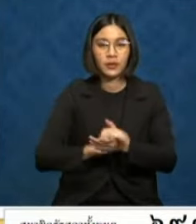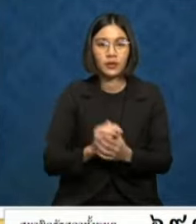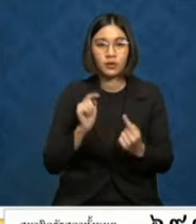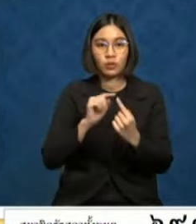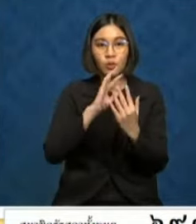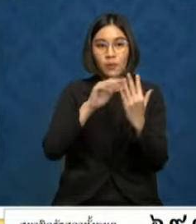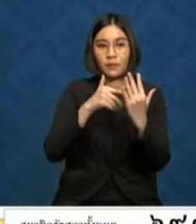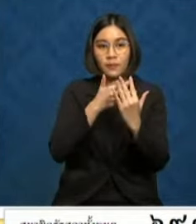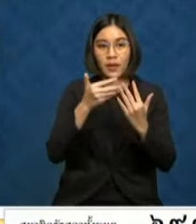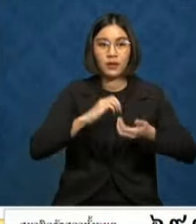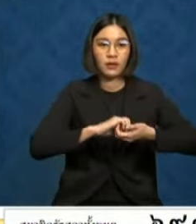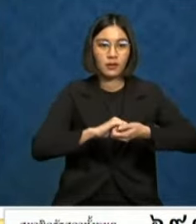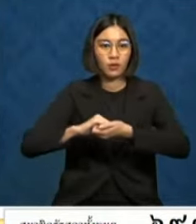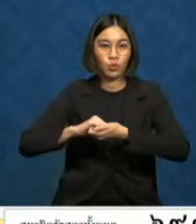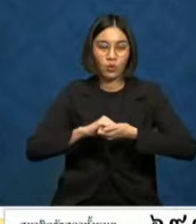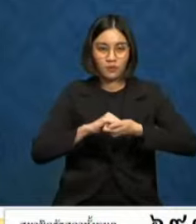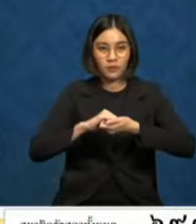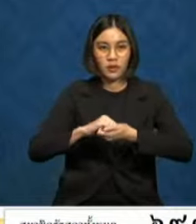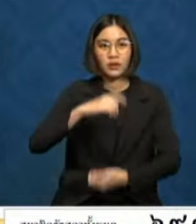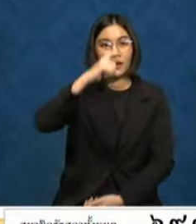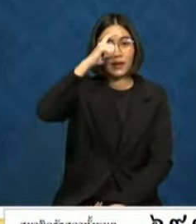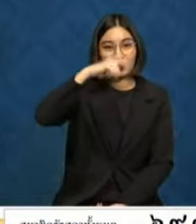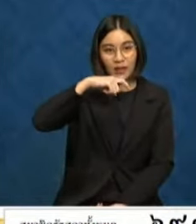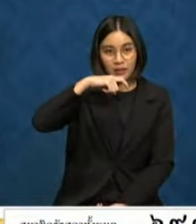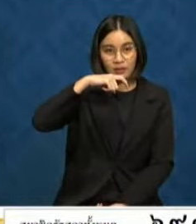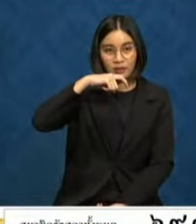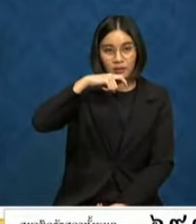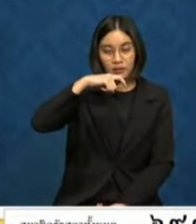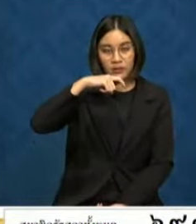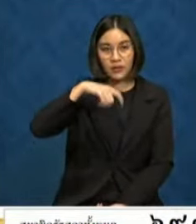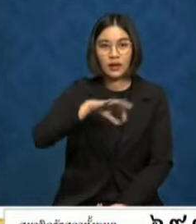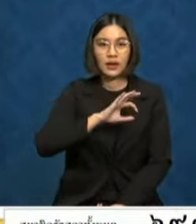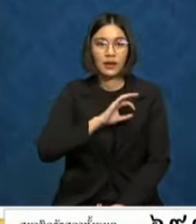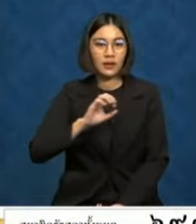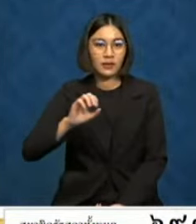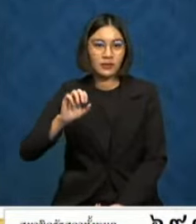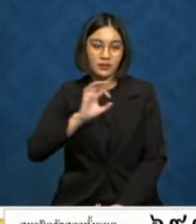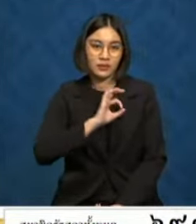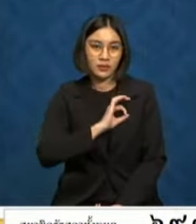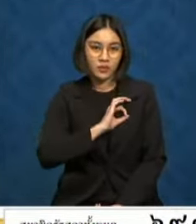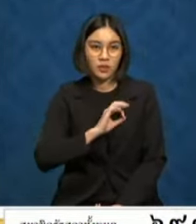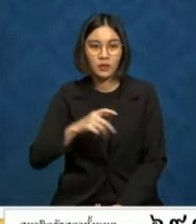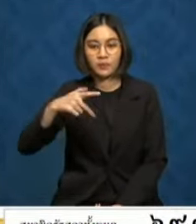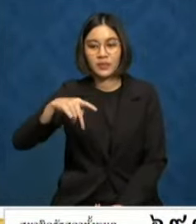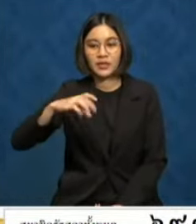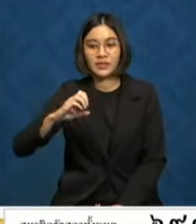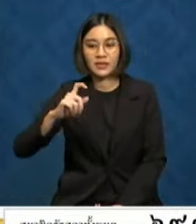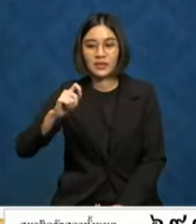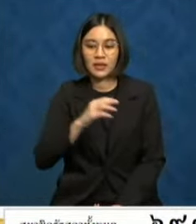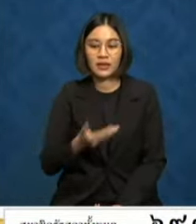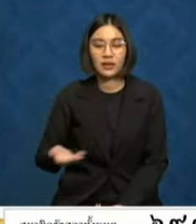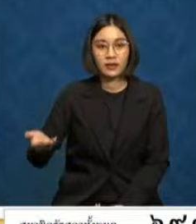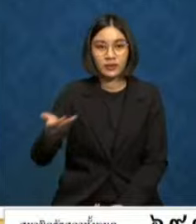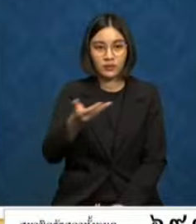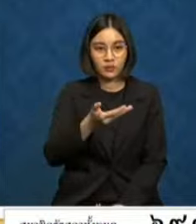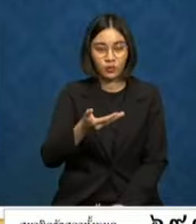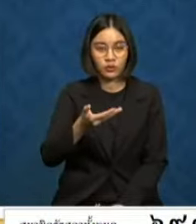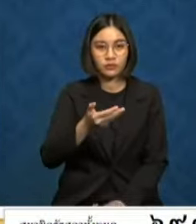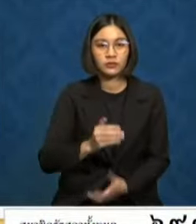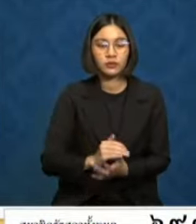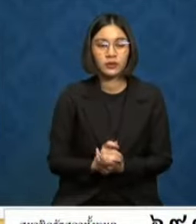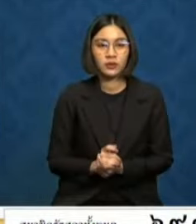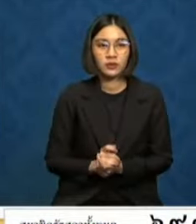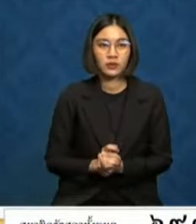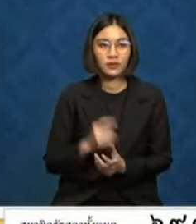ากรอบความร่วมมือระหว่างประเทศไทยกับสหภาพยุโรปหรือที่เรียกว่า PCA ทุกท่านแล้ว